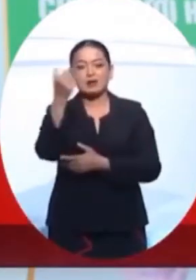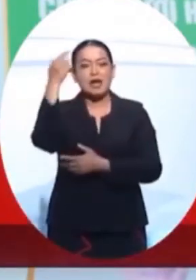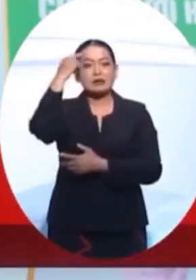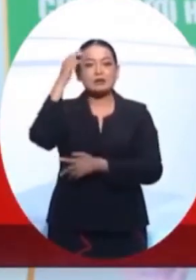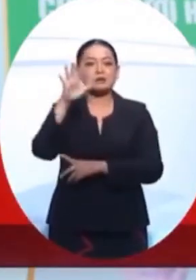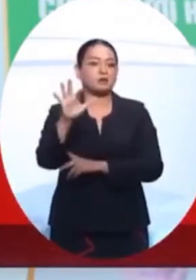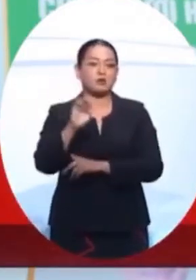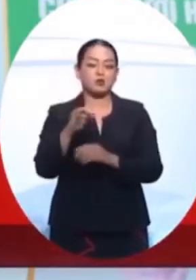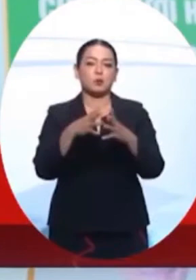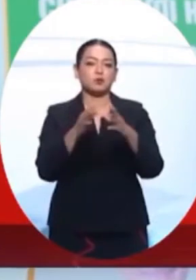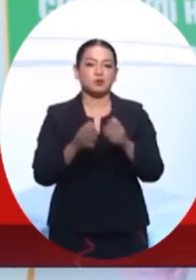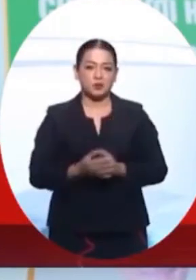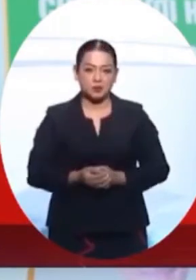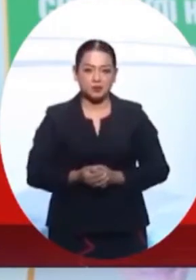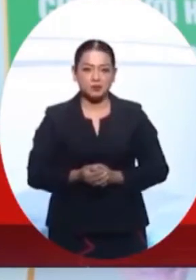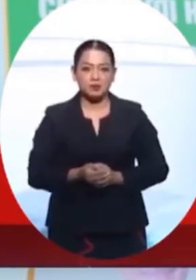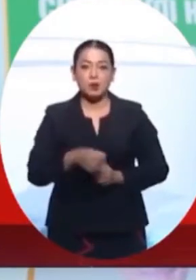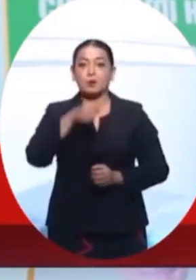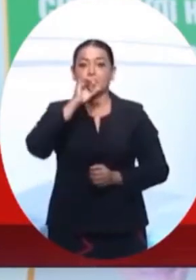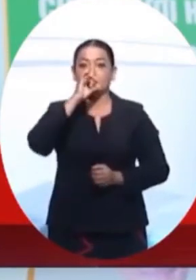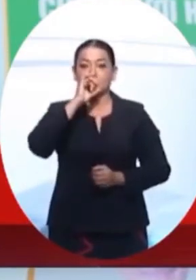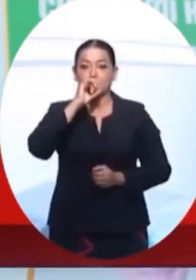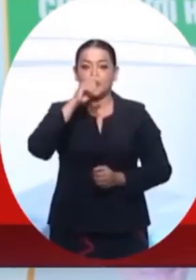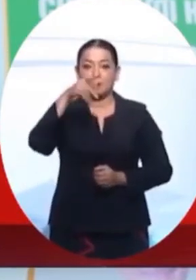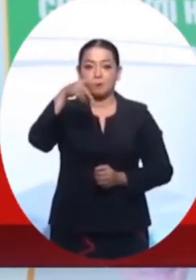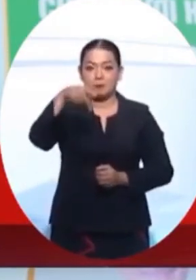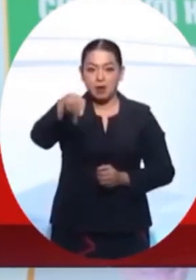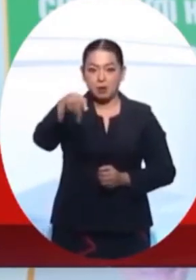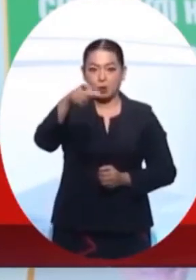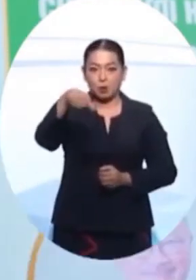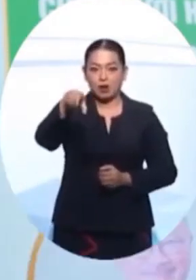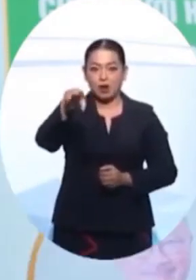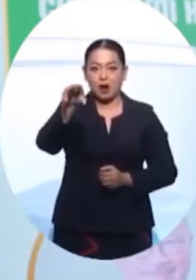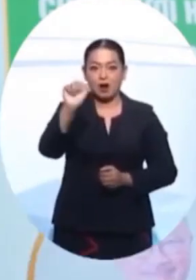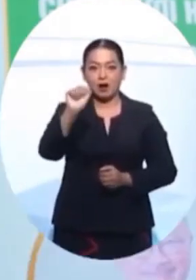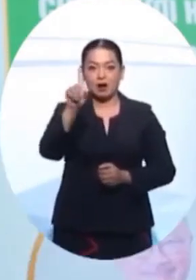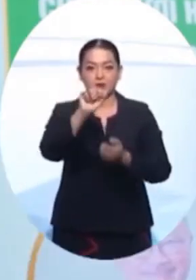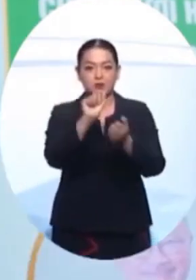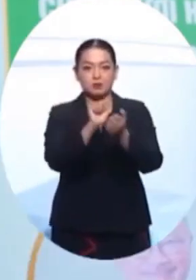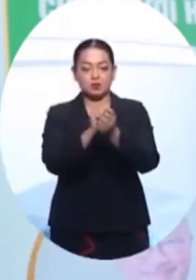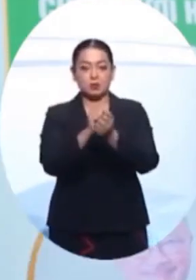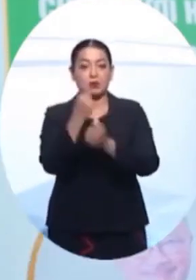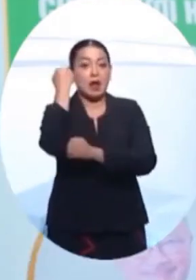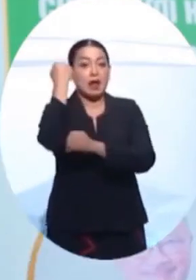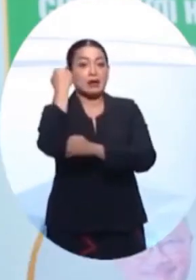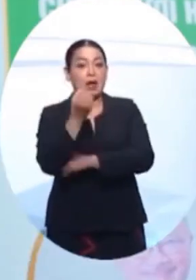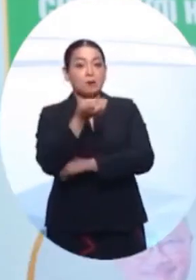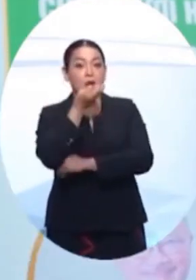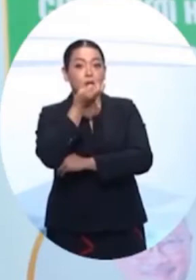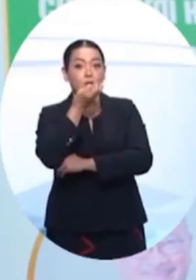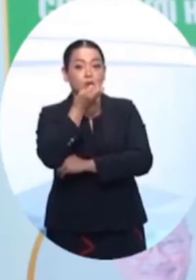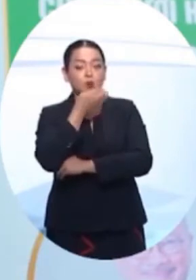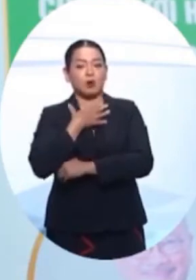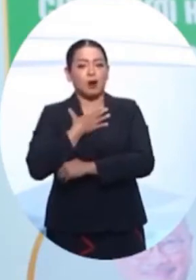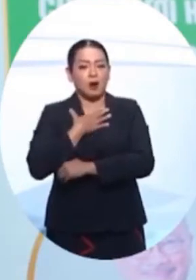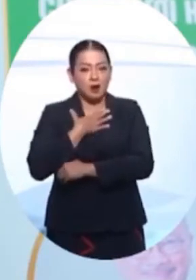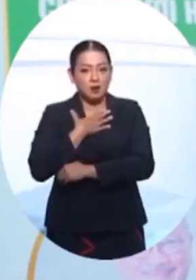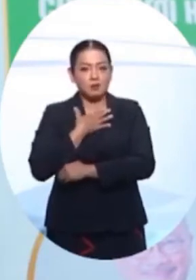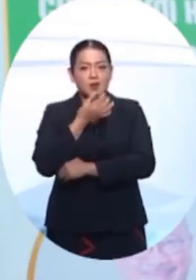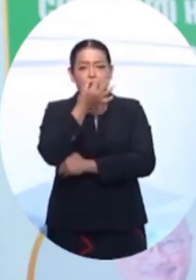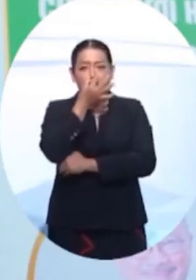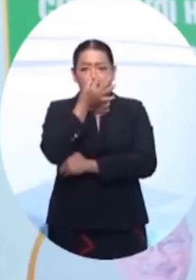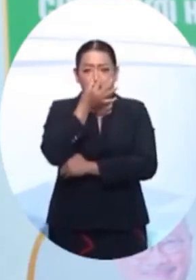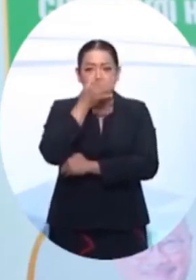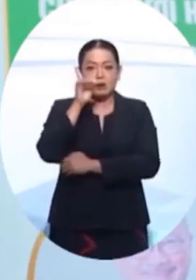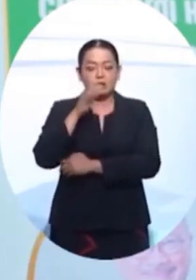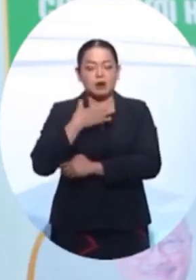cải thiện rõ rệt luôn. Tôi không bị khó ngủ nữa này, tôi không bị tức ngực, tôi không bị ho đêm nữa. Và nhất là những lúc